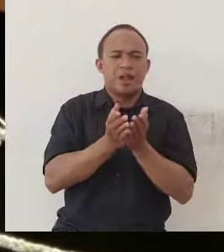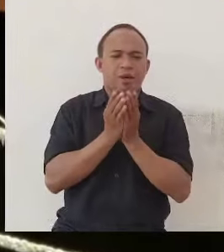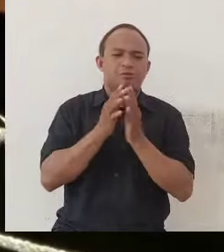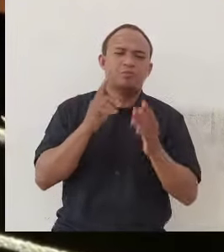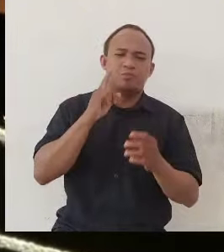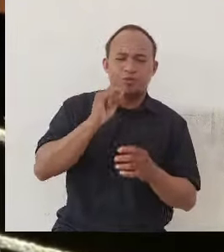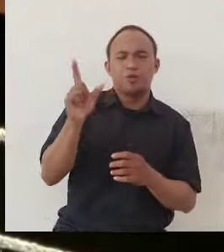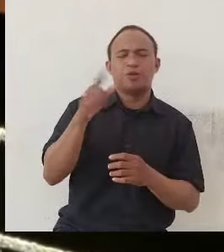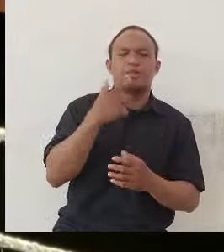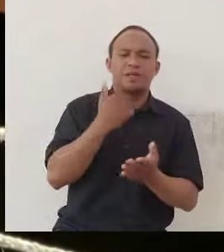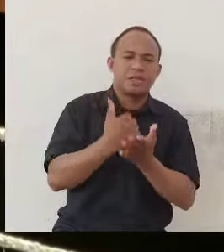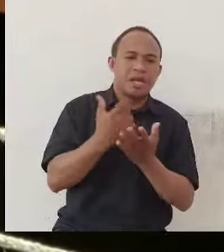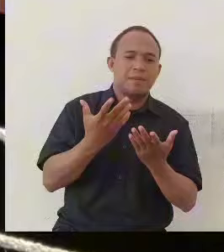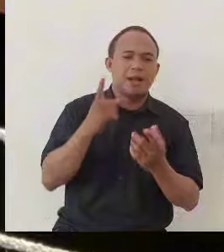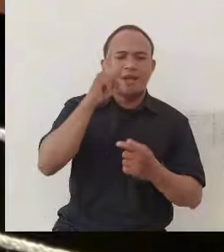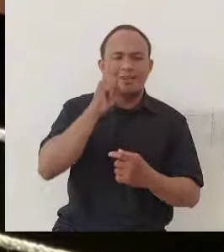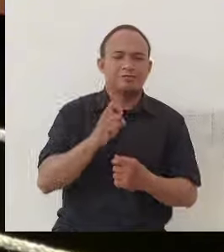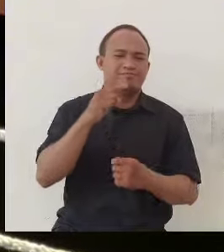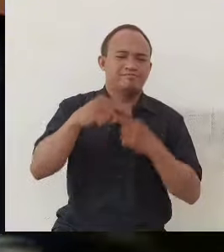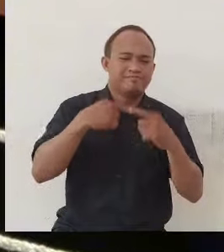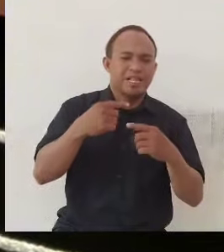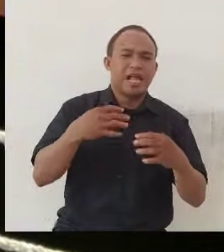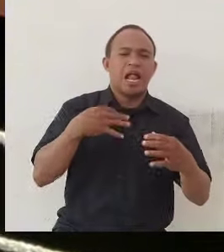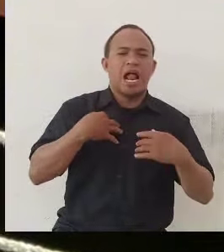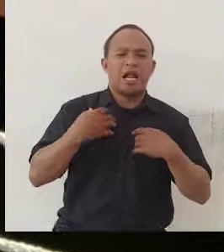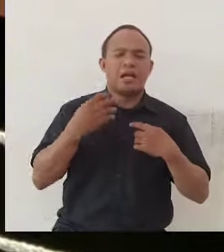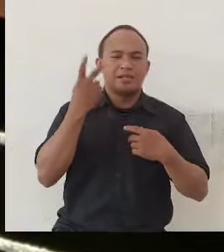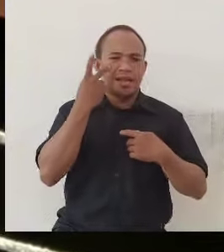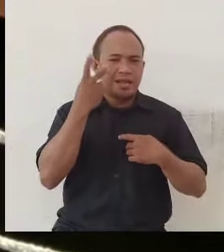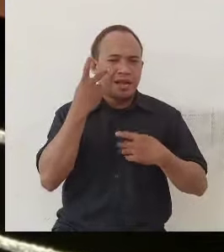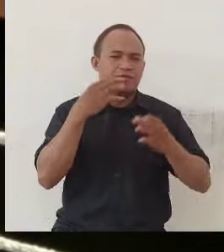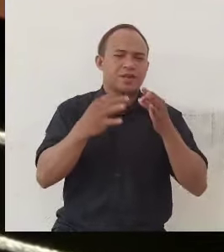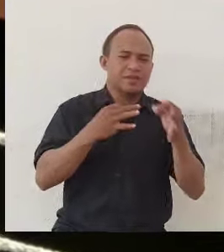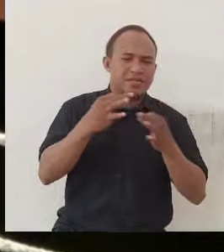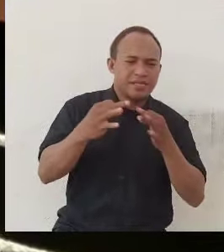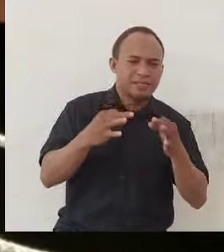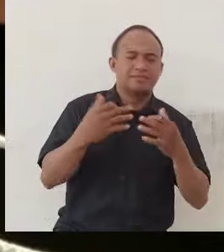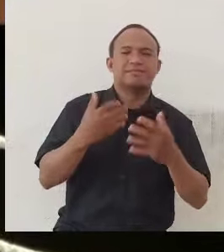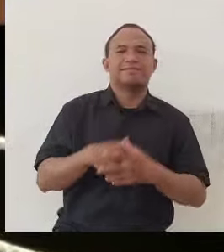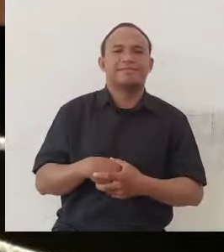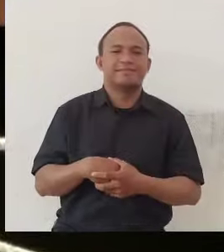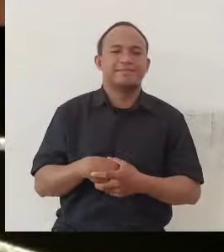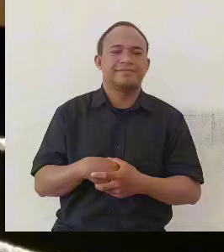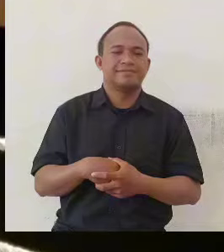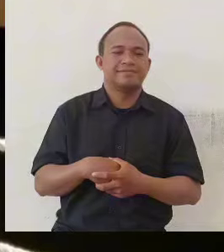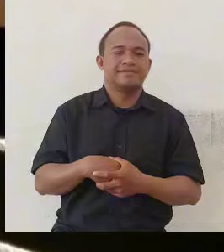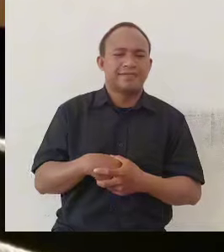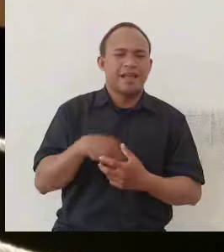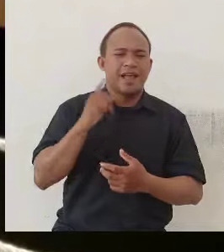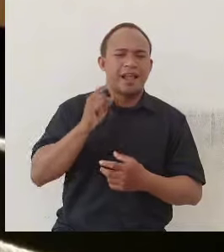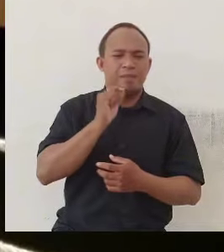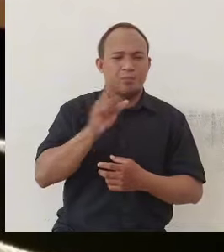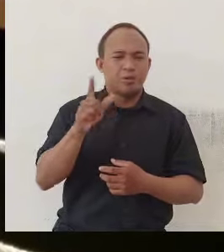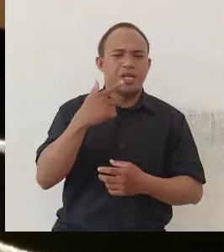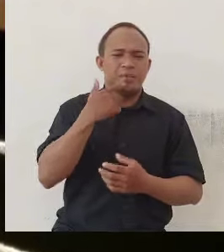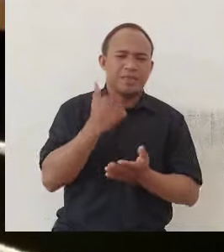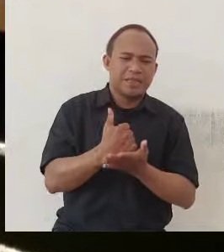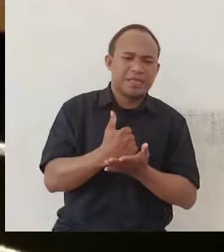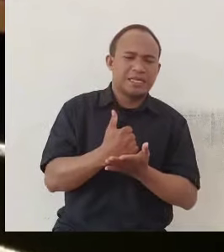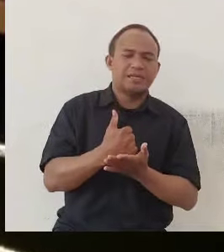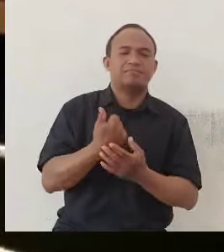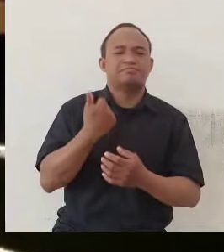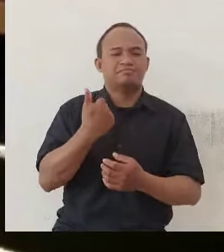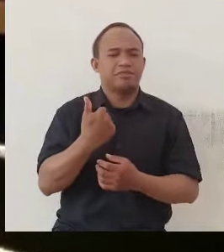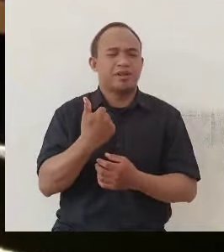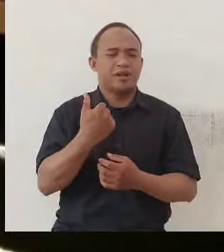Danau Perintis. Betul sekali, dan yang paling penting juga kita harus selalu menjaga kelestarian dan juga menjaga fasilitas yang ada di sini. Betul, dan yang